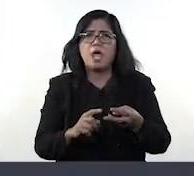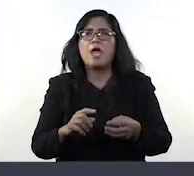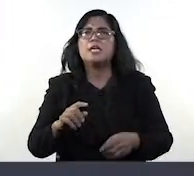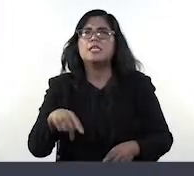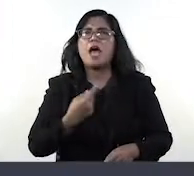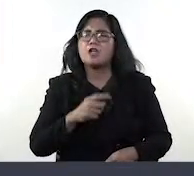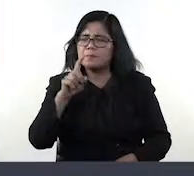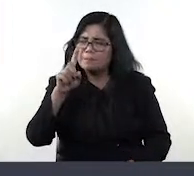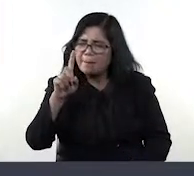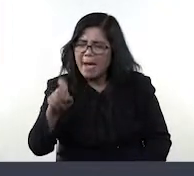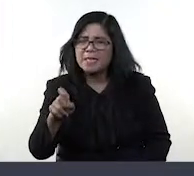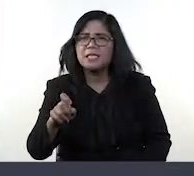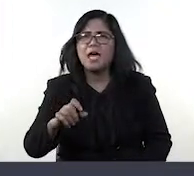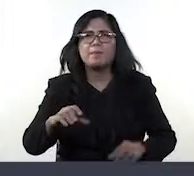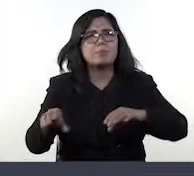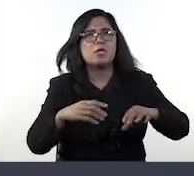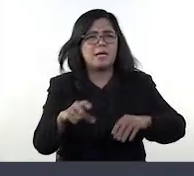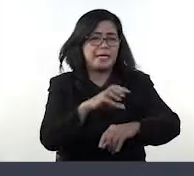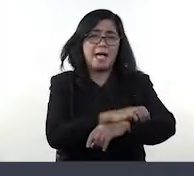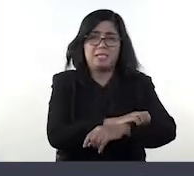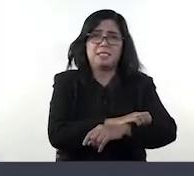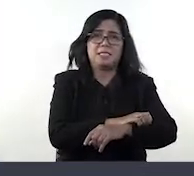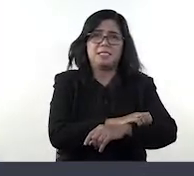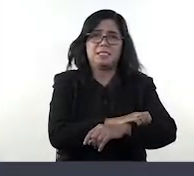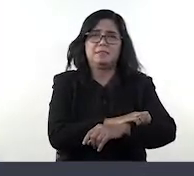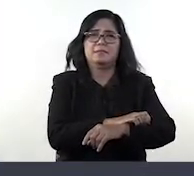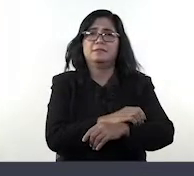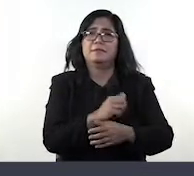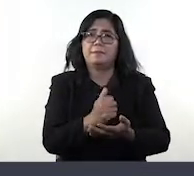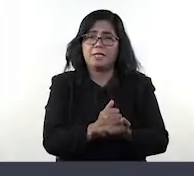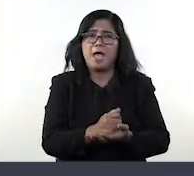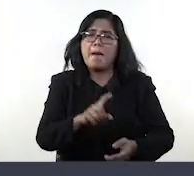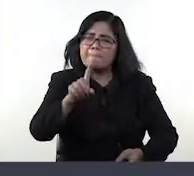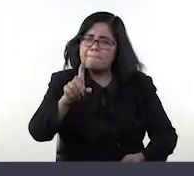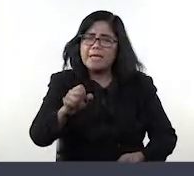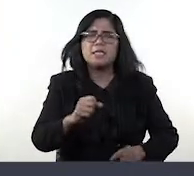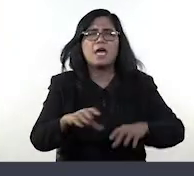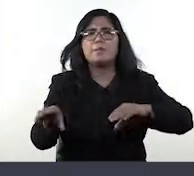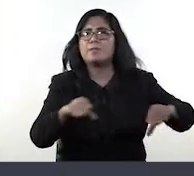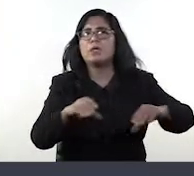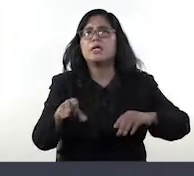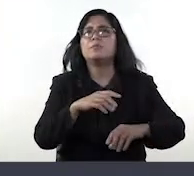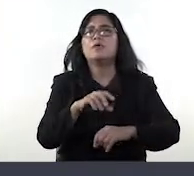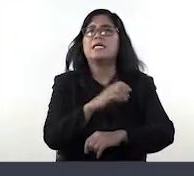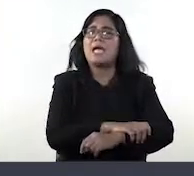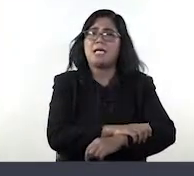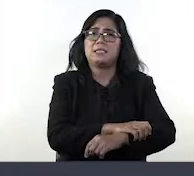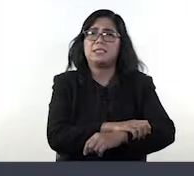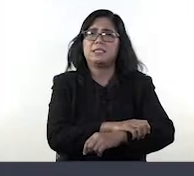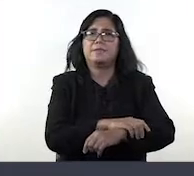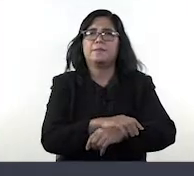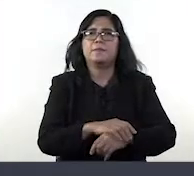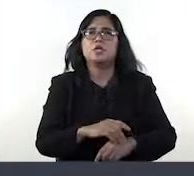bukan cuma usaha mematikan perbuatan-perbuatan laki-laki tapi jelas film mematikan perbuatan-perbuatan